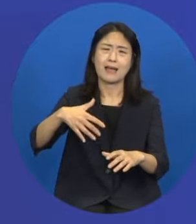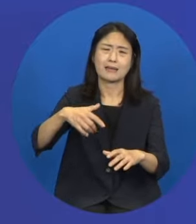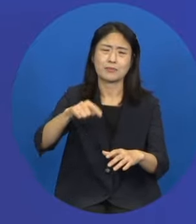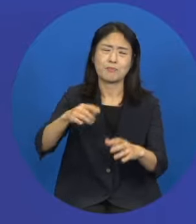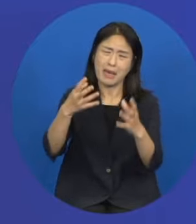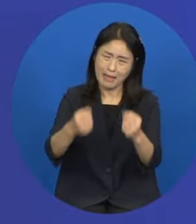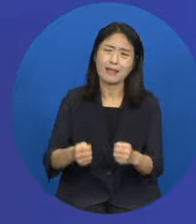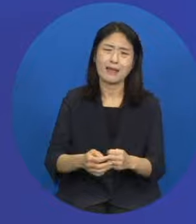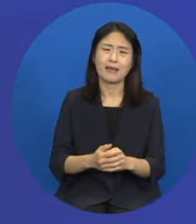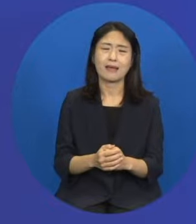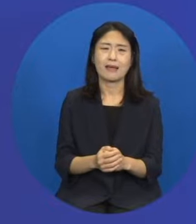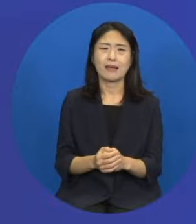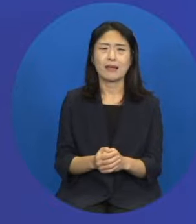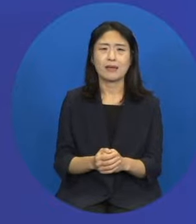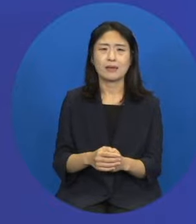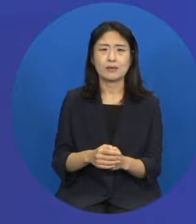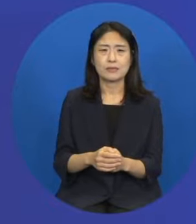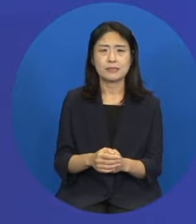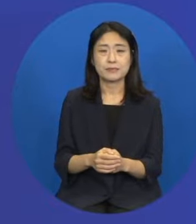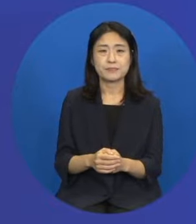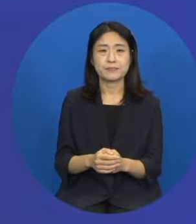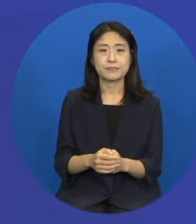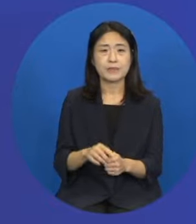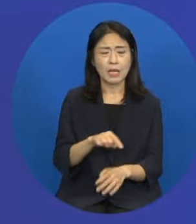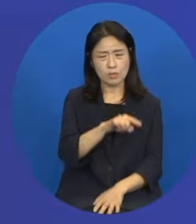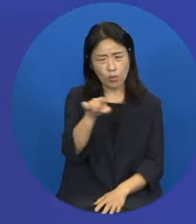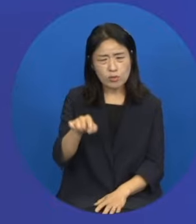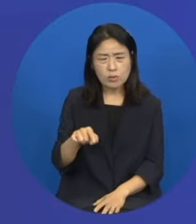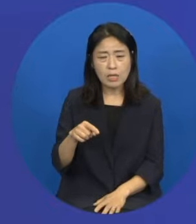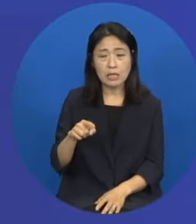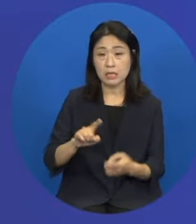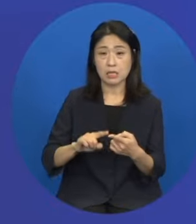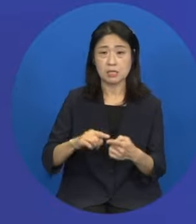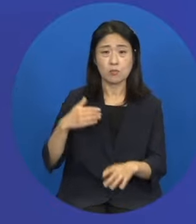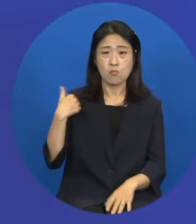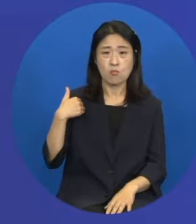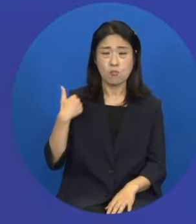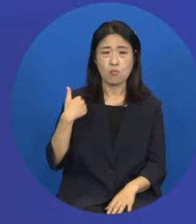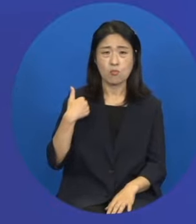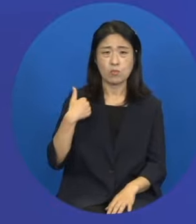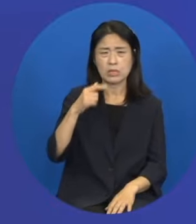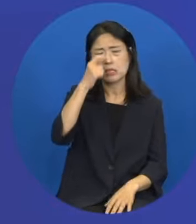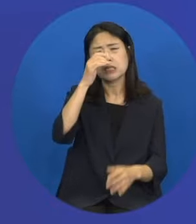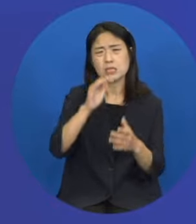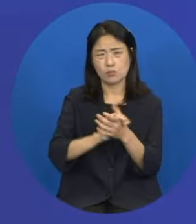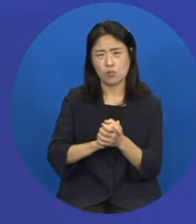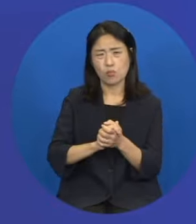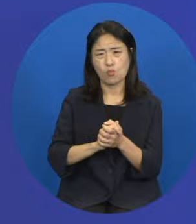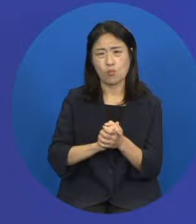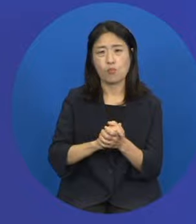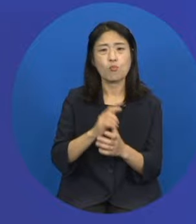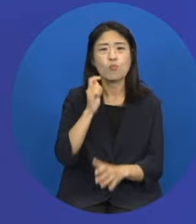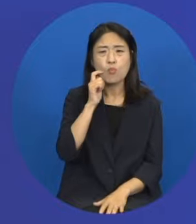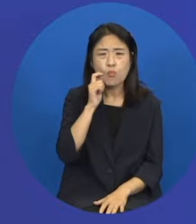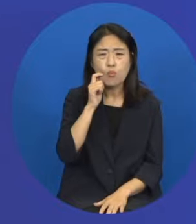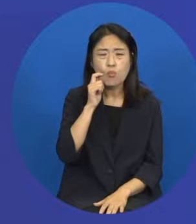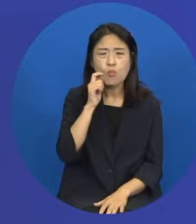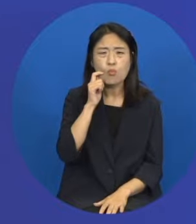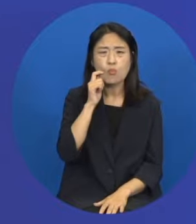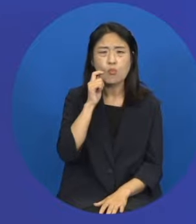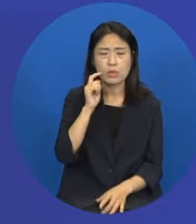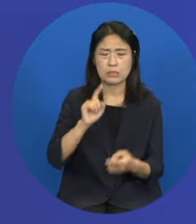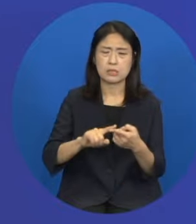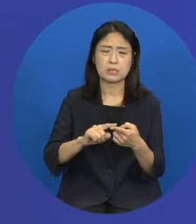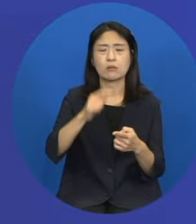몰랐기에 우리가 너무 안주했고 우리가 그들을 몰랐고 그들을 위해 더 기도하지 못했다는 것을 회개하면서 함께 기도를 하는